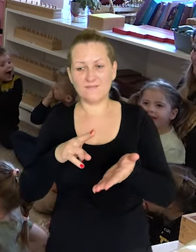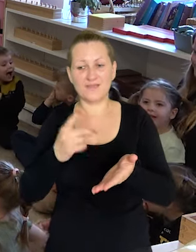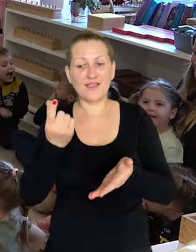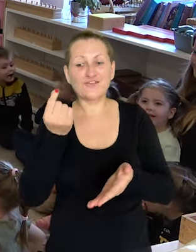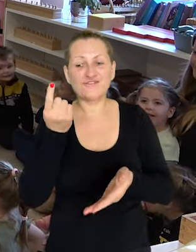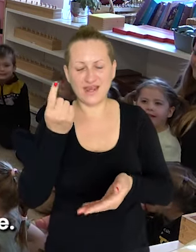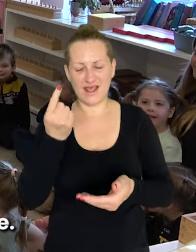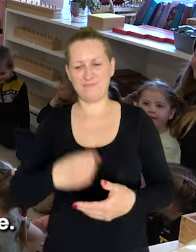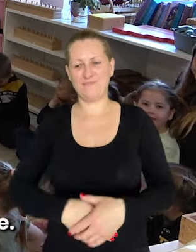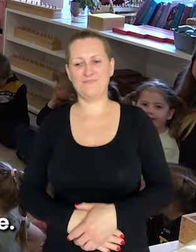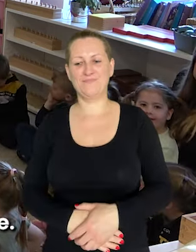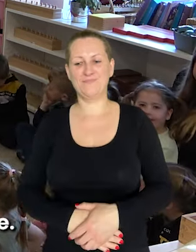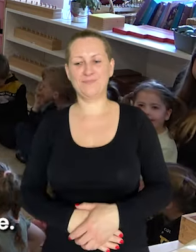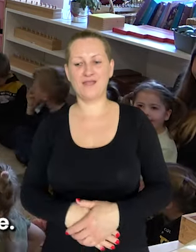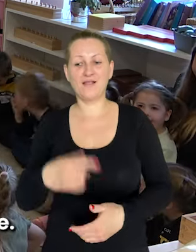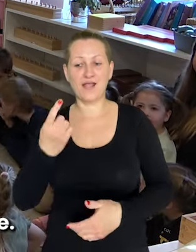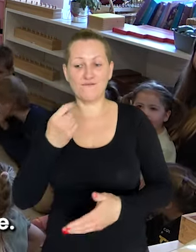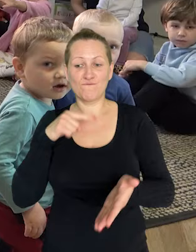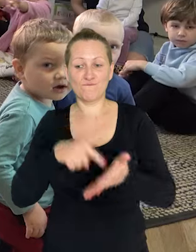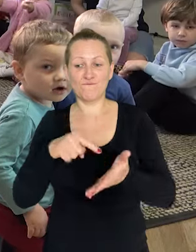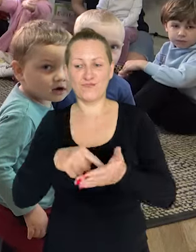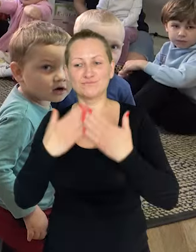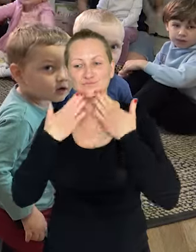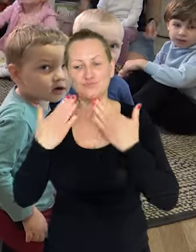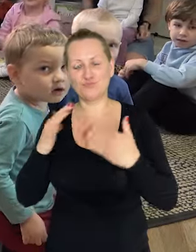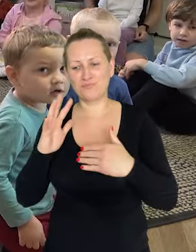na chwilę. Właśnie tak. Dziękuję pięknie.